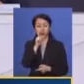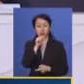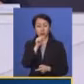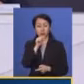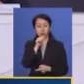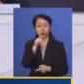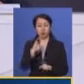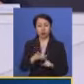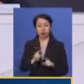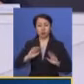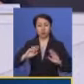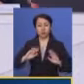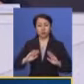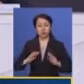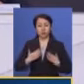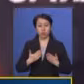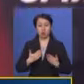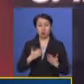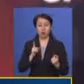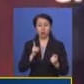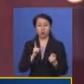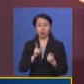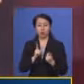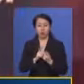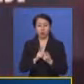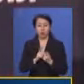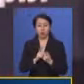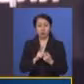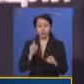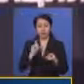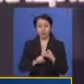это происходит при прямом или косвенном контакте с